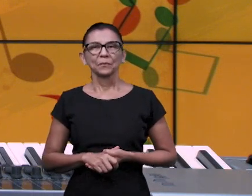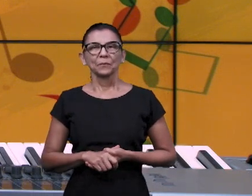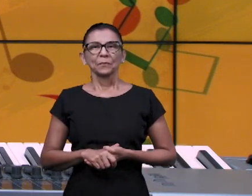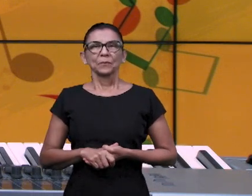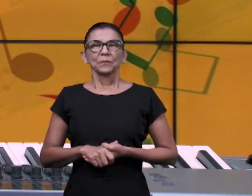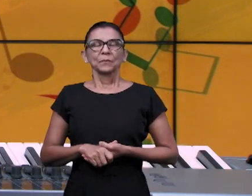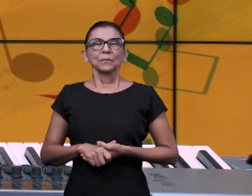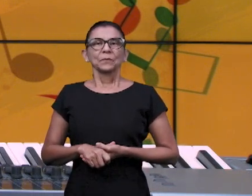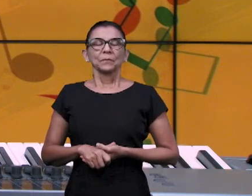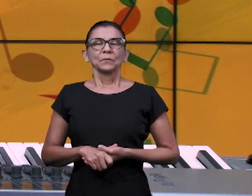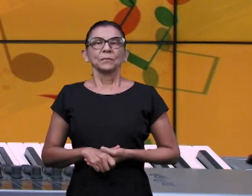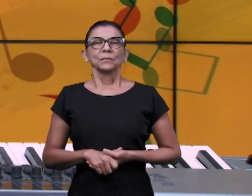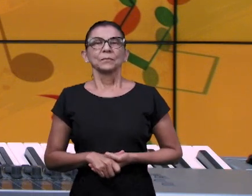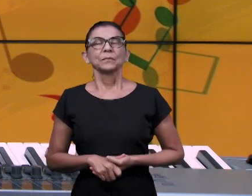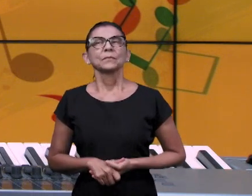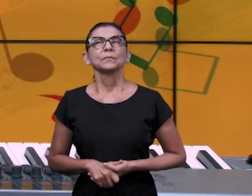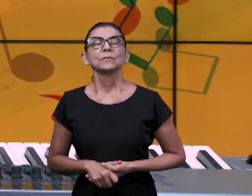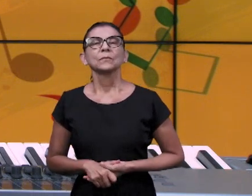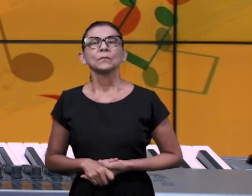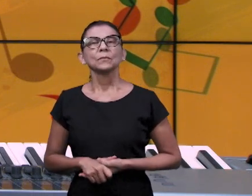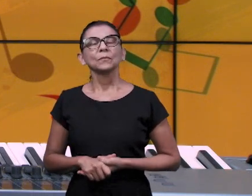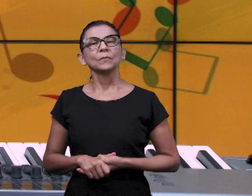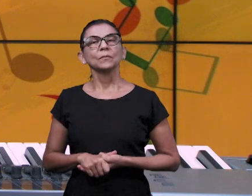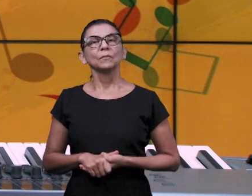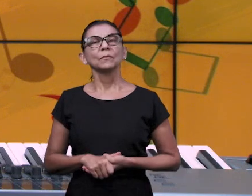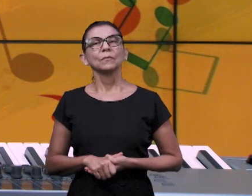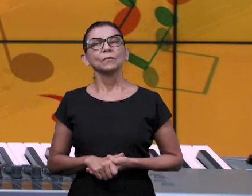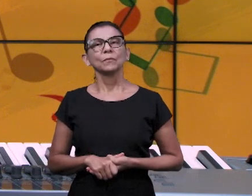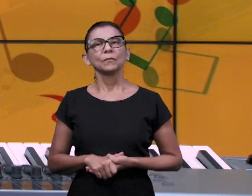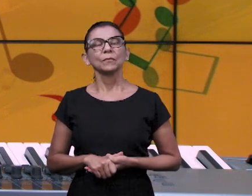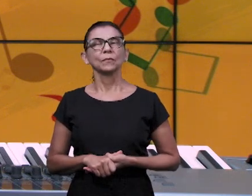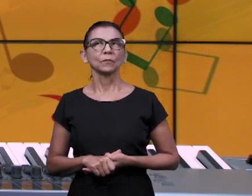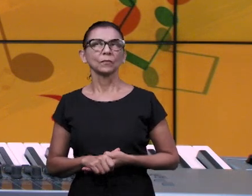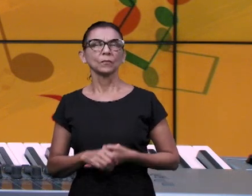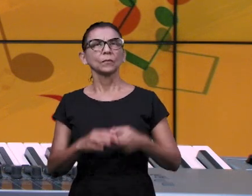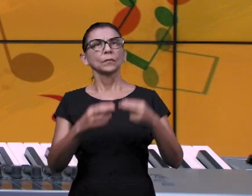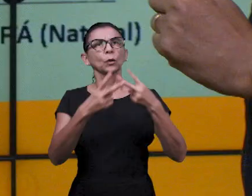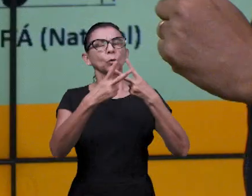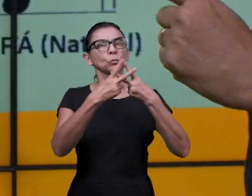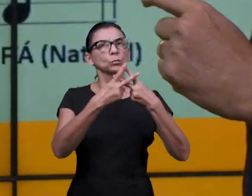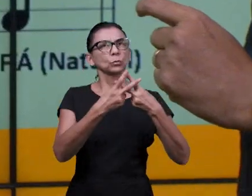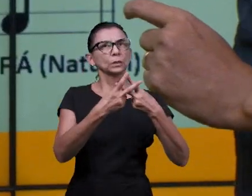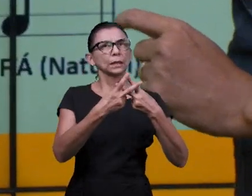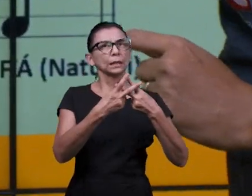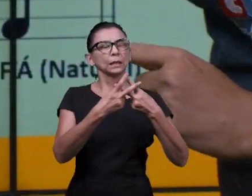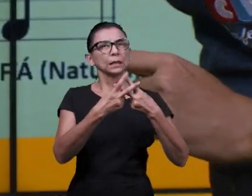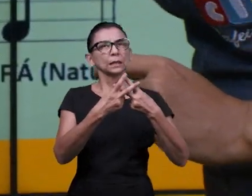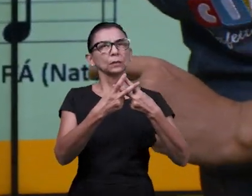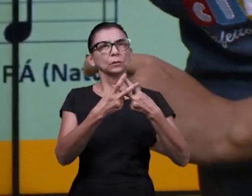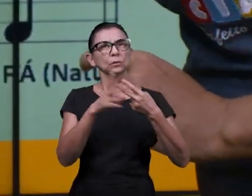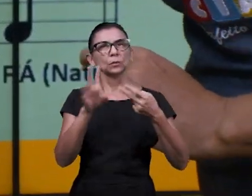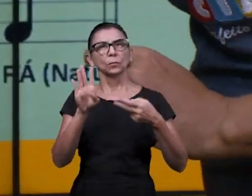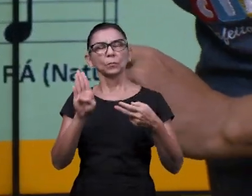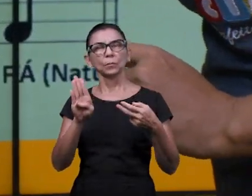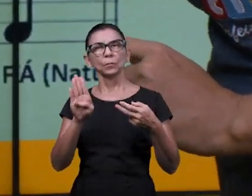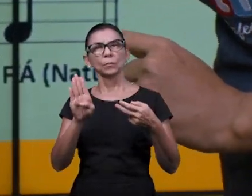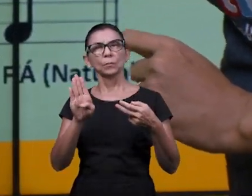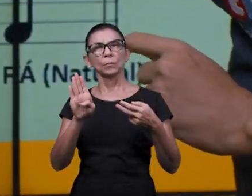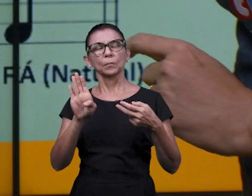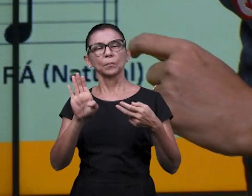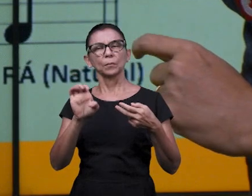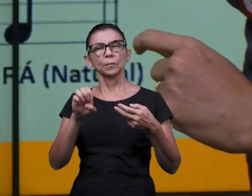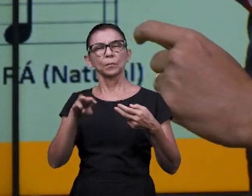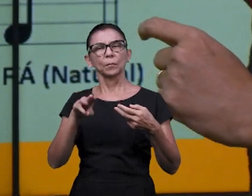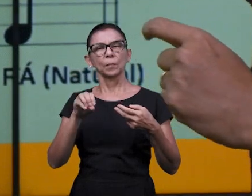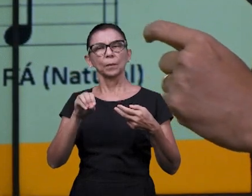signe qui annule l'effet du jazz ou bémol. On rend